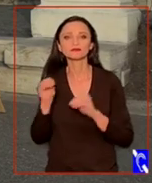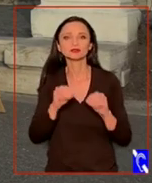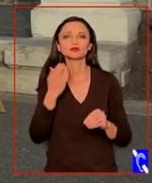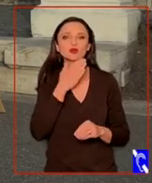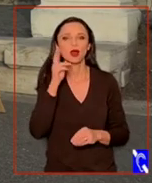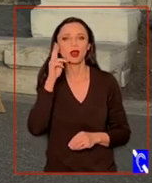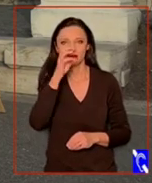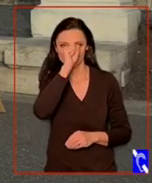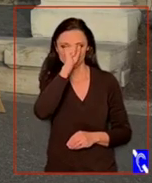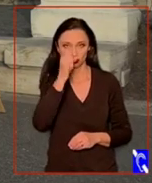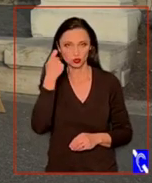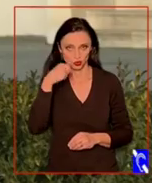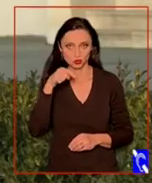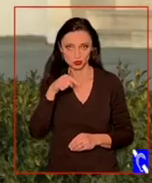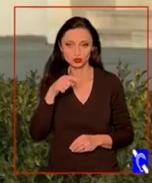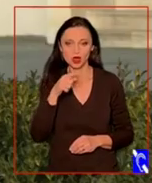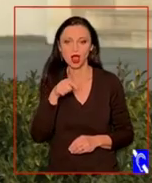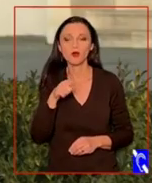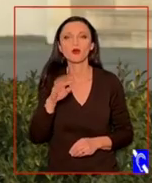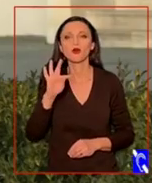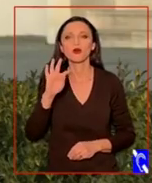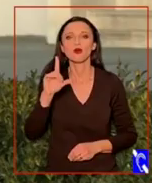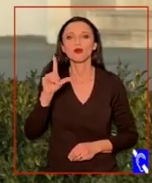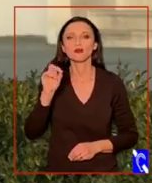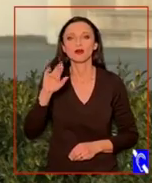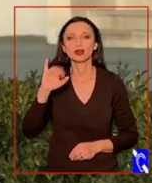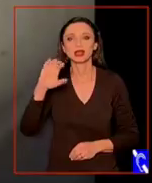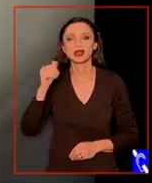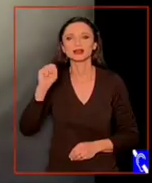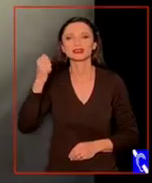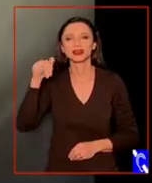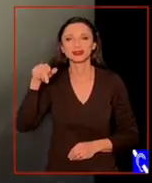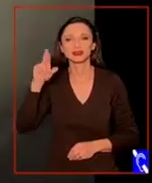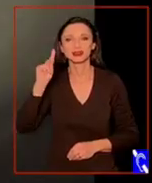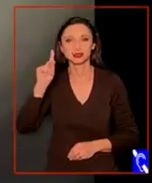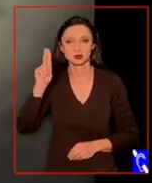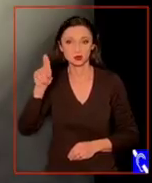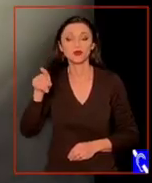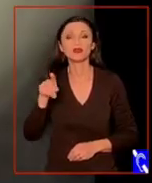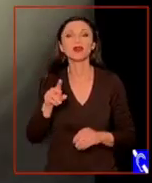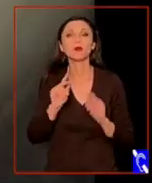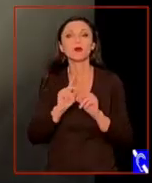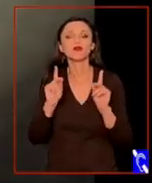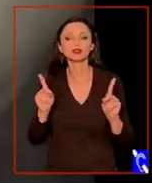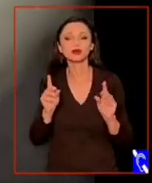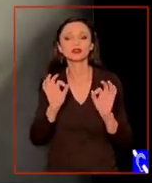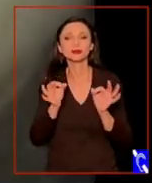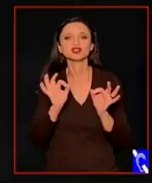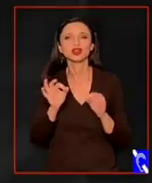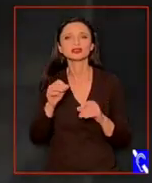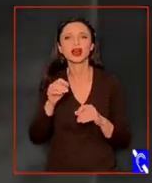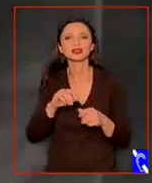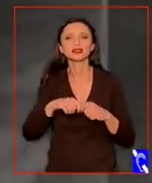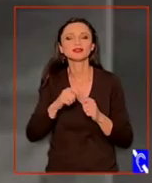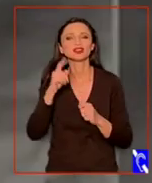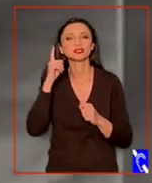la Școala de Nevăzători din Cluj, acolo unde profesoara Florica Sandu, specializată și pe deficiența de auz și pe deficiența